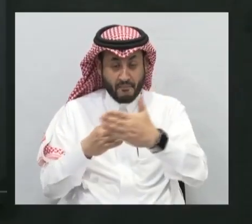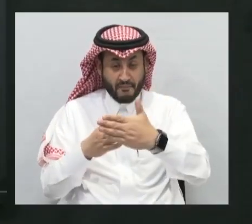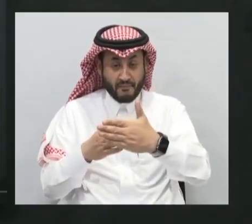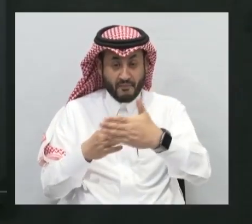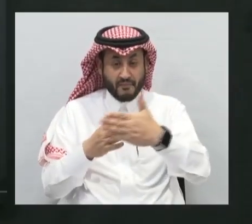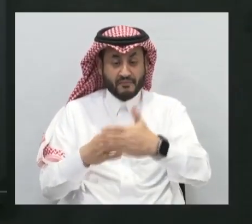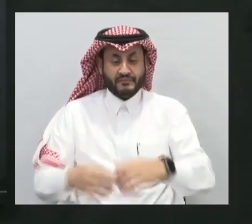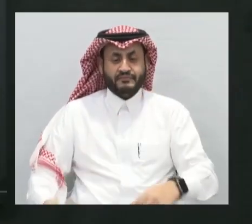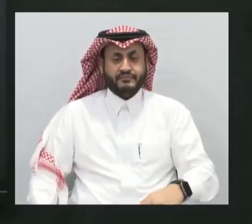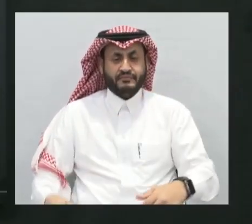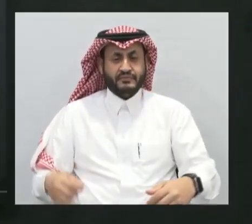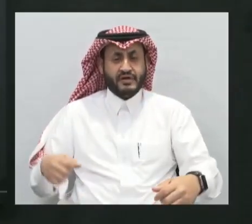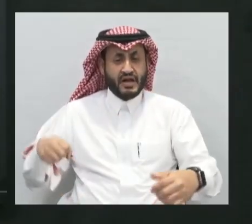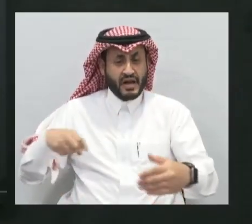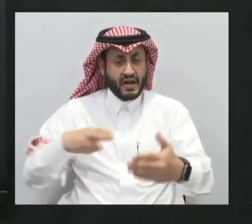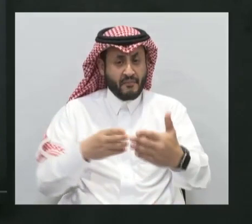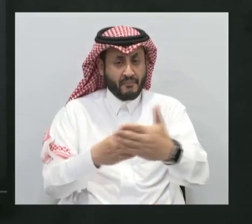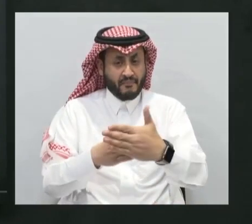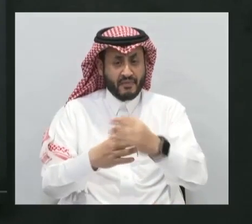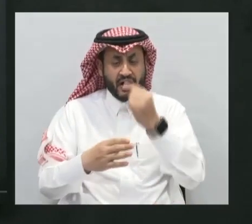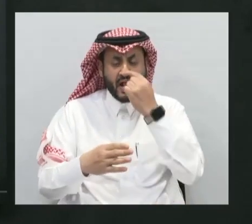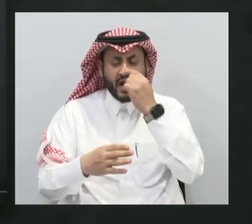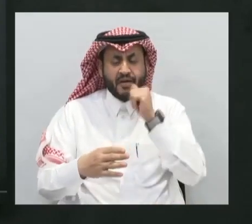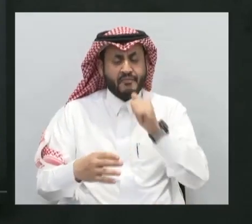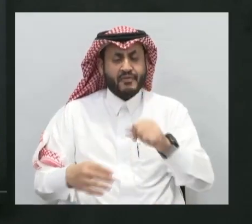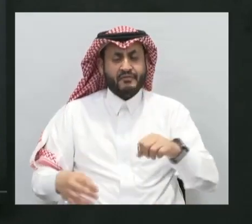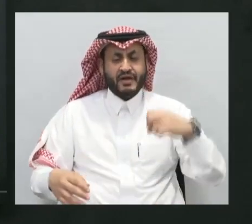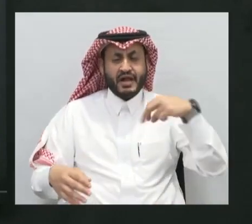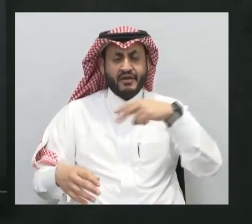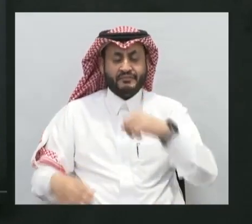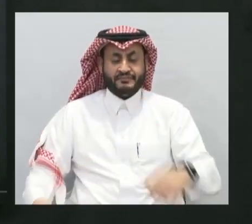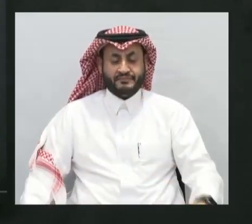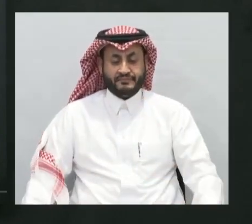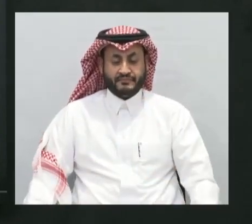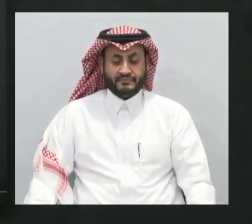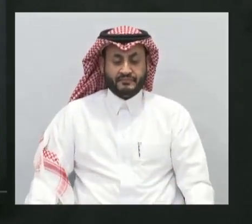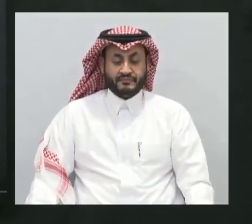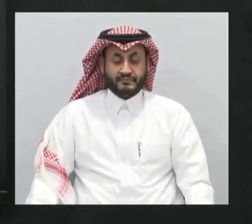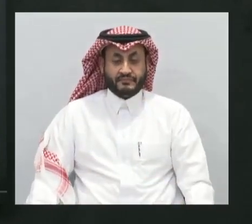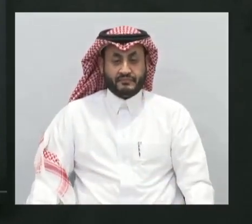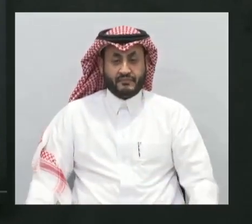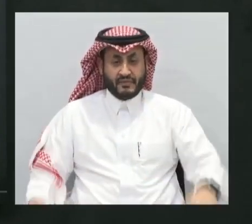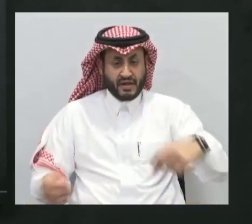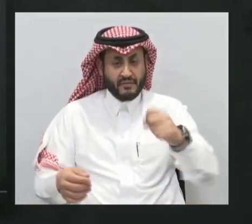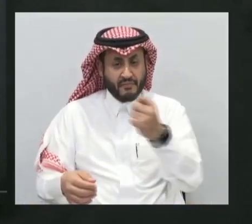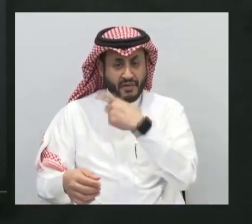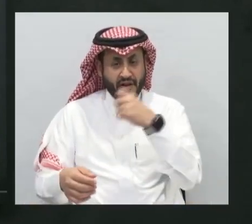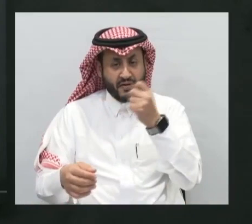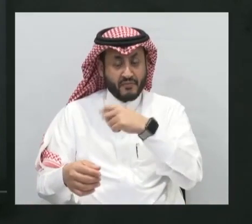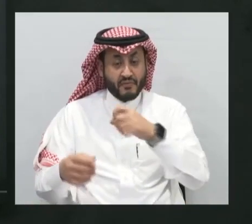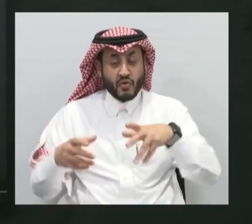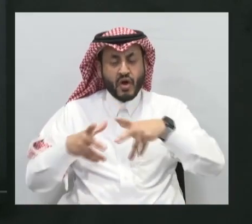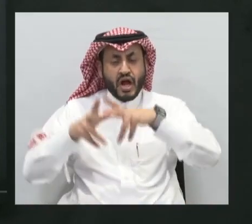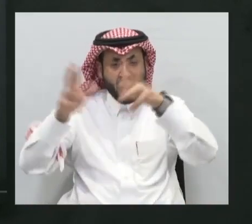مستقبلات شميه في الانف وايضا في الفم في البراعم اذا لم يصل سيال عصبي